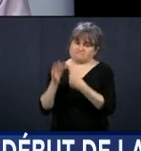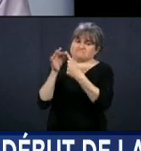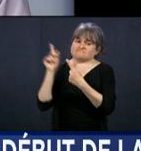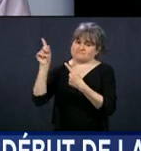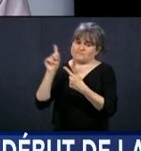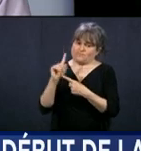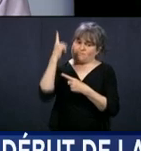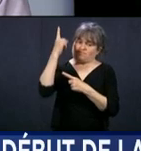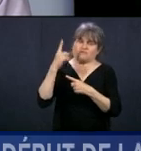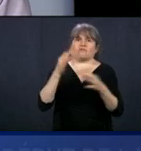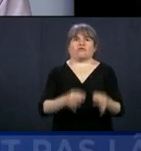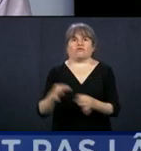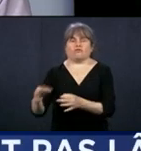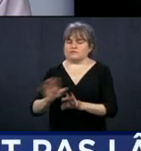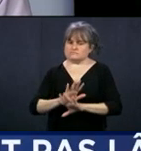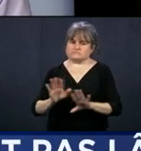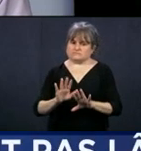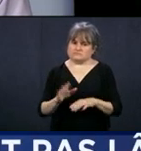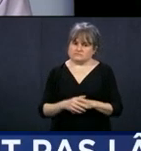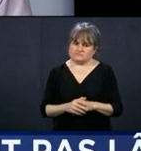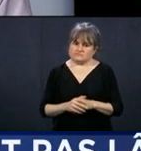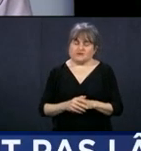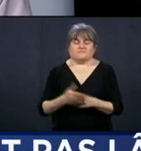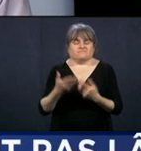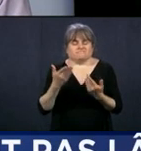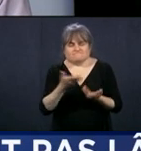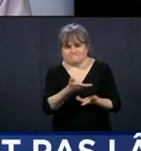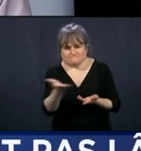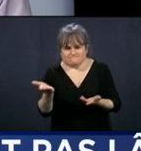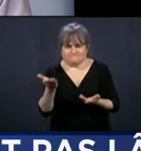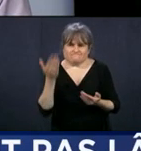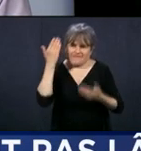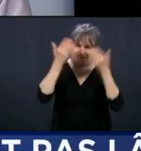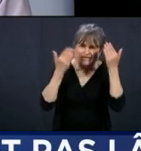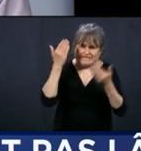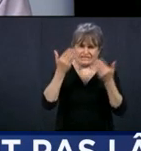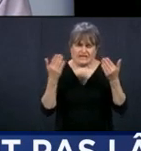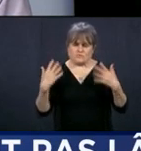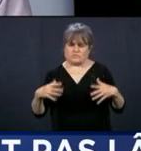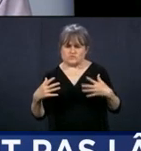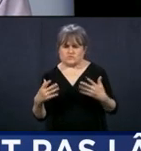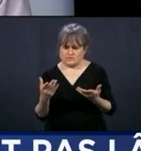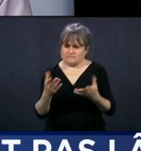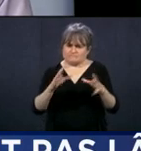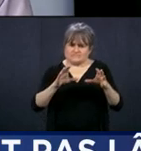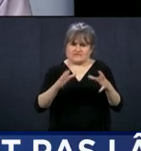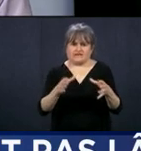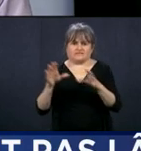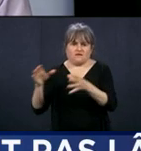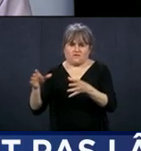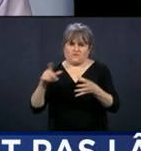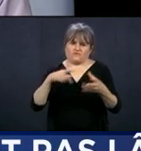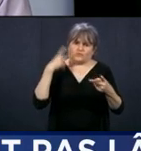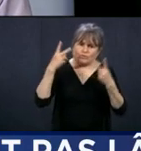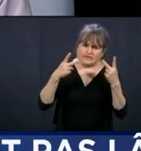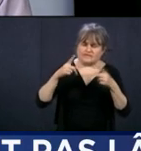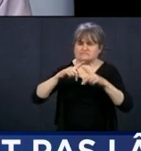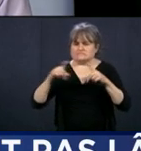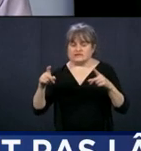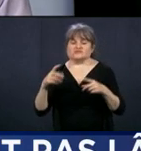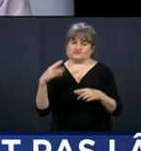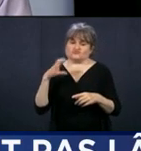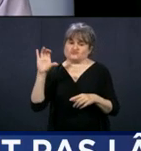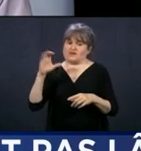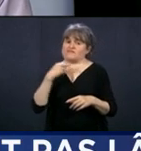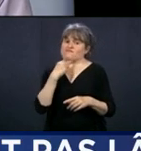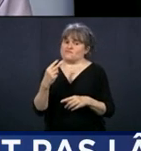qu'on dise et quoi qu'on fasse. Mais je veux rassurer tout le monde, tous ceux qui sont concernés là, par ces secteurs-là en particulier, et entre autres chez nous à Charlevoix, qu'on est